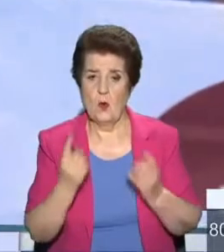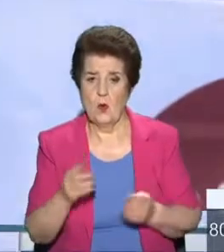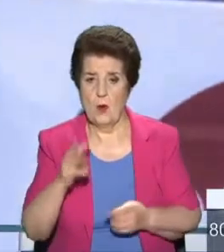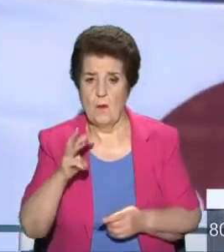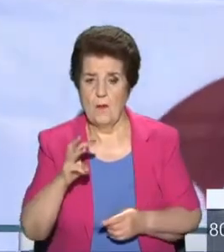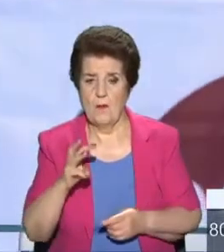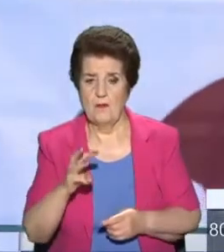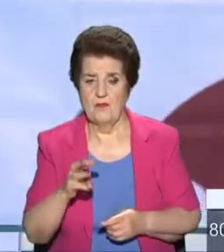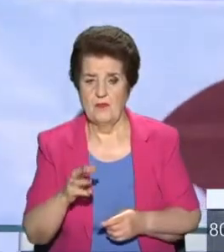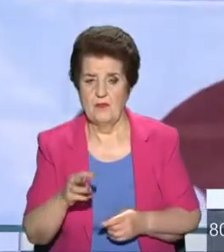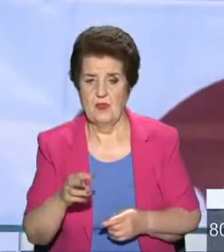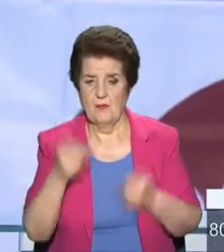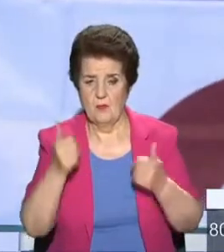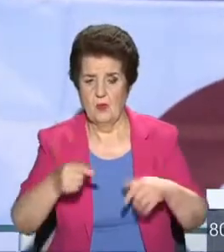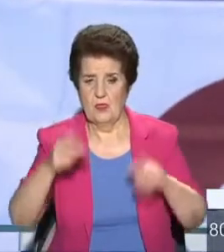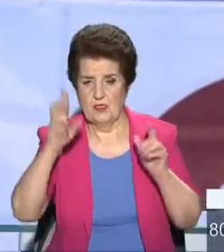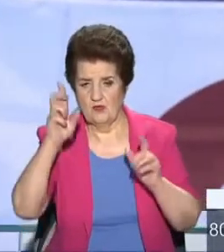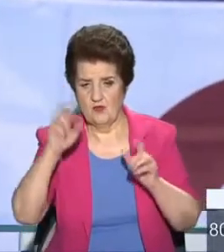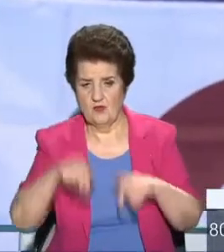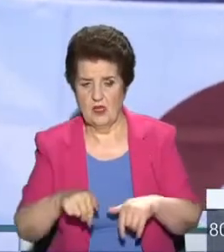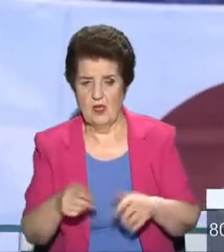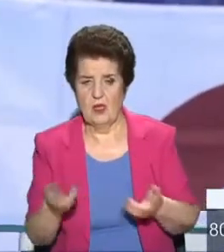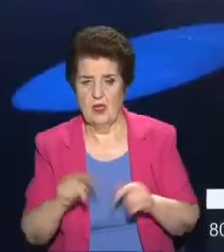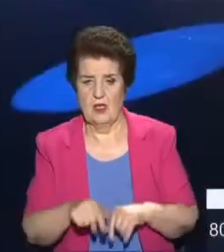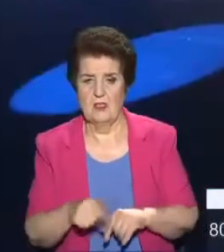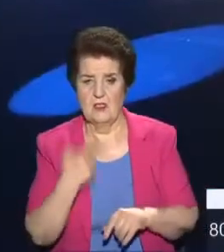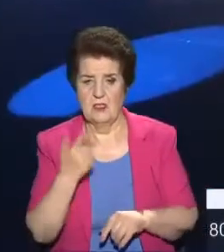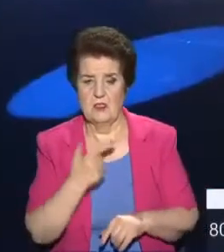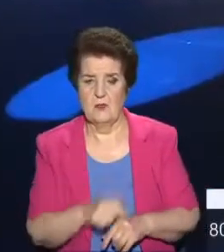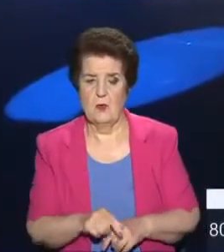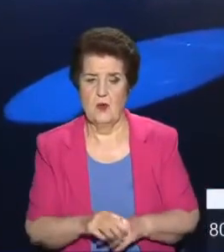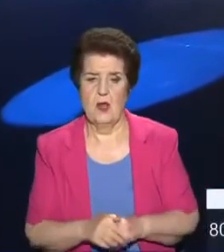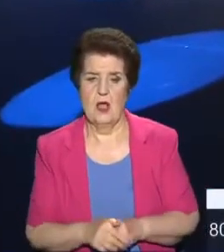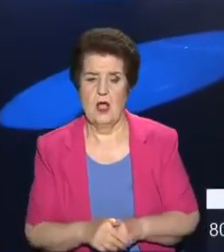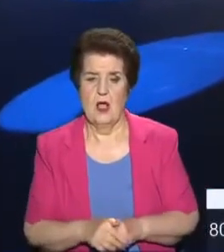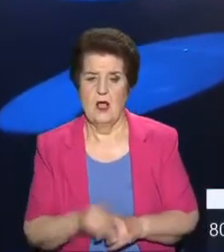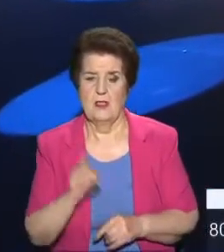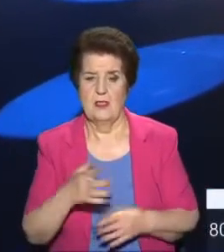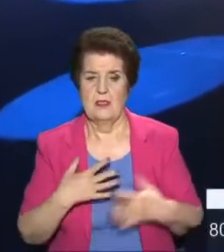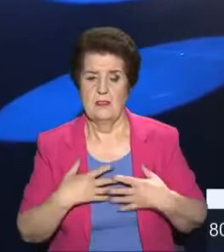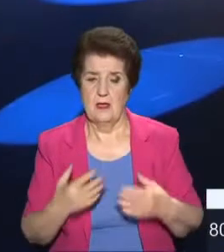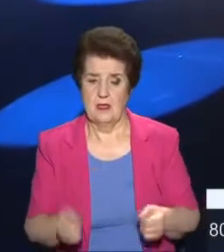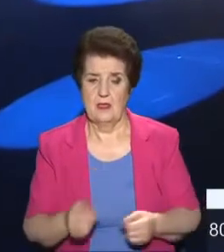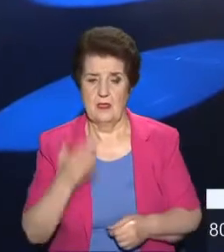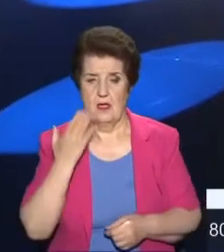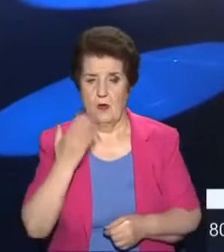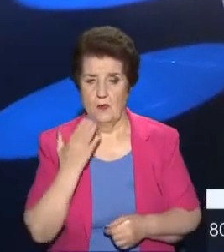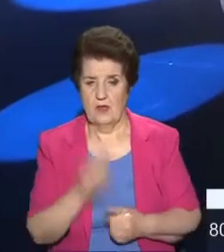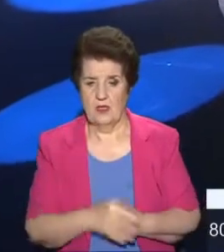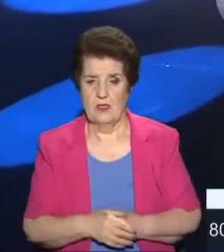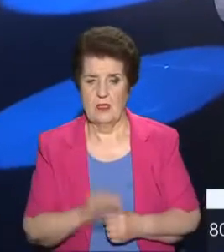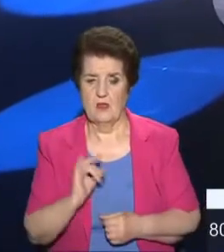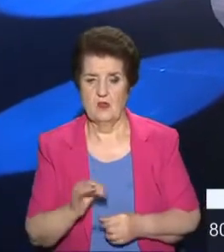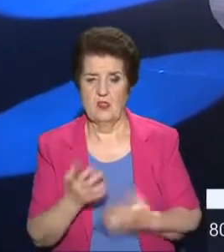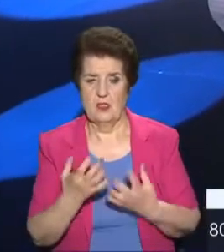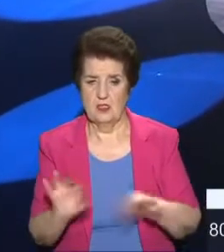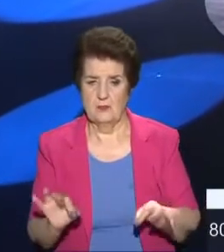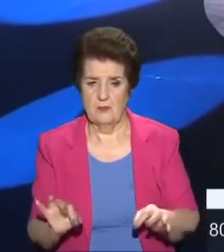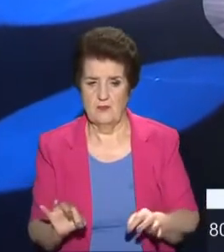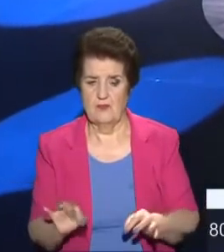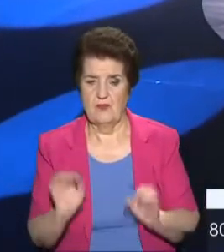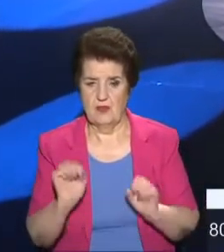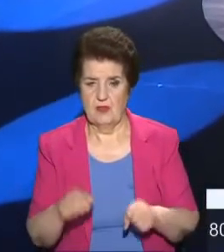din cer dacă doriți reconectarea noastră va tot ce înseamnă infrastructură de sănătate a României și avem posibilitate